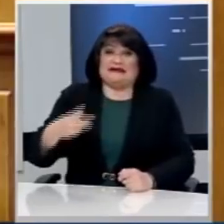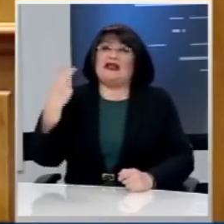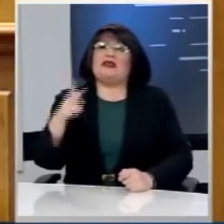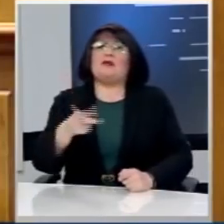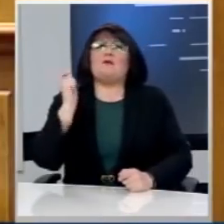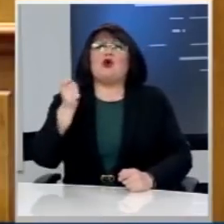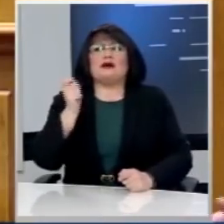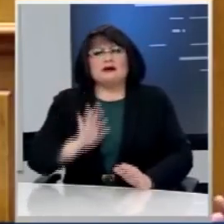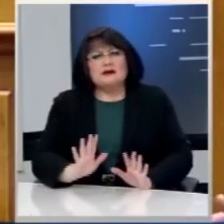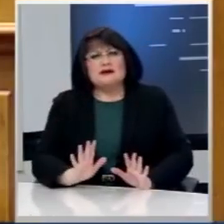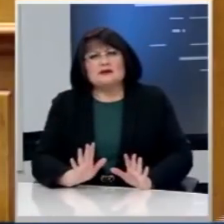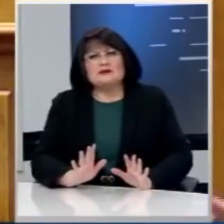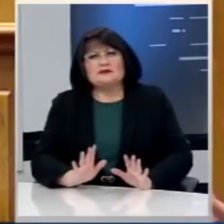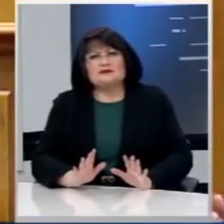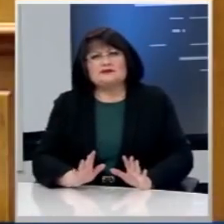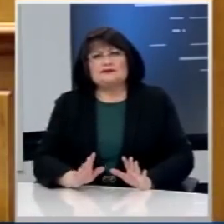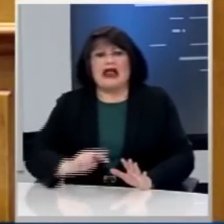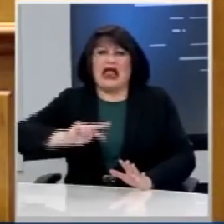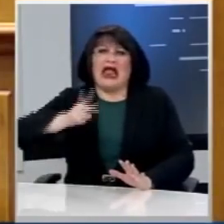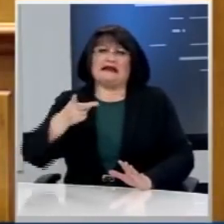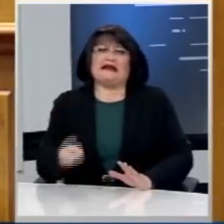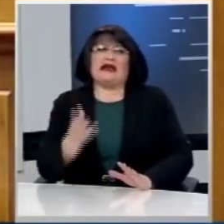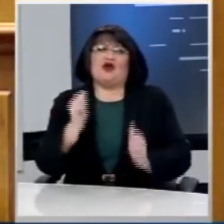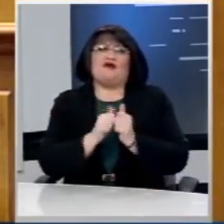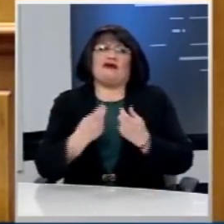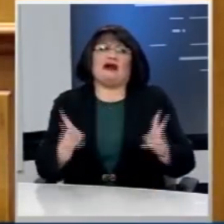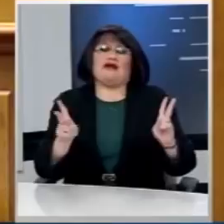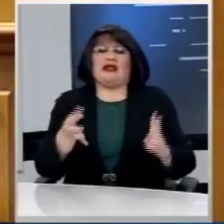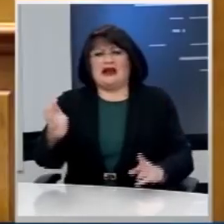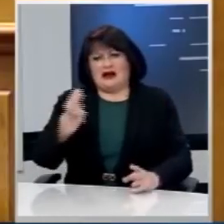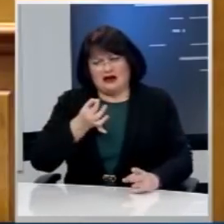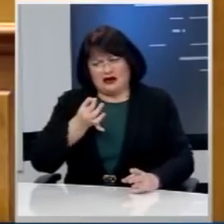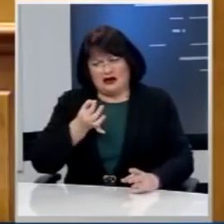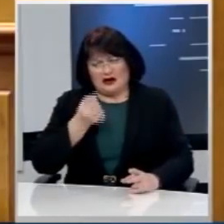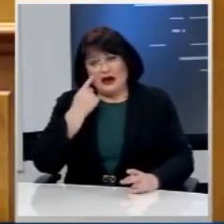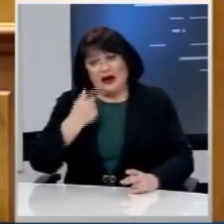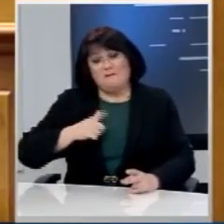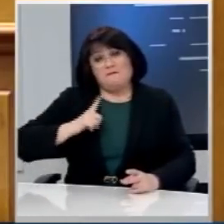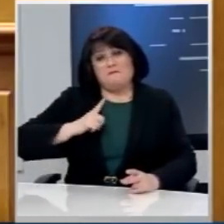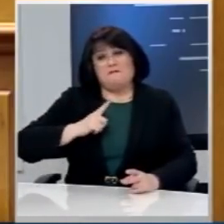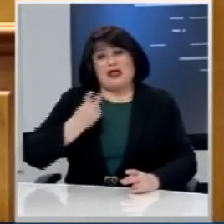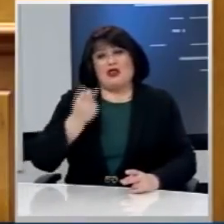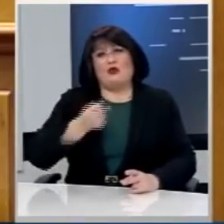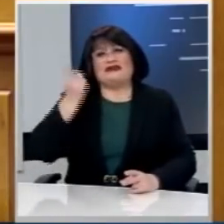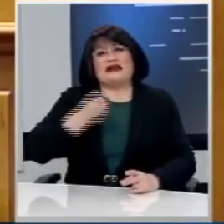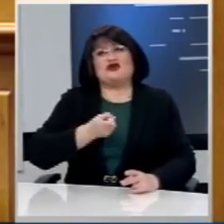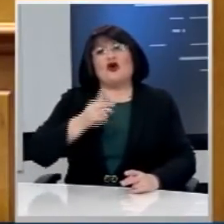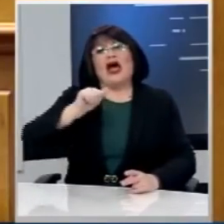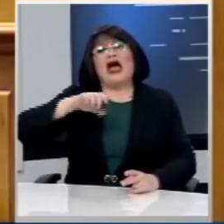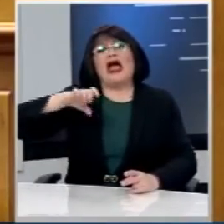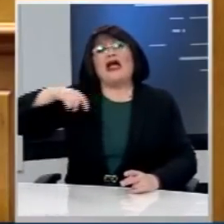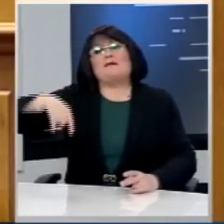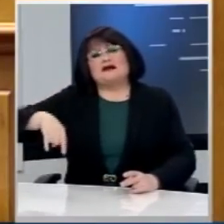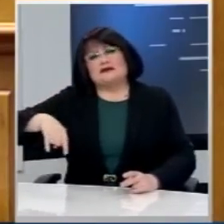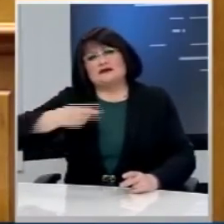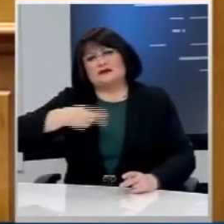σας πολιτική, την υποτίθεται αντινεοφιλελεύθερη, προέβλεπε αύξηση του ΑΕΠ κατά 2,5% και